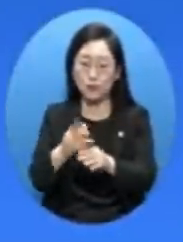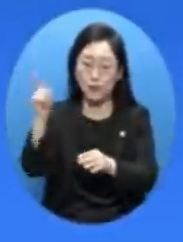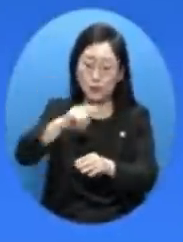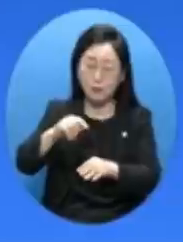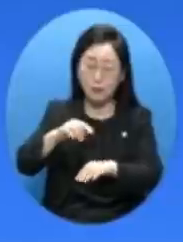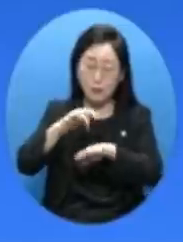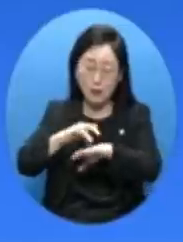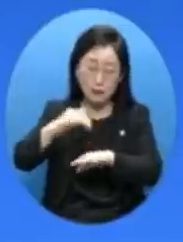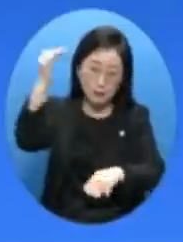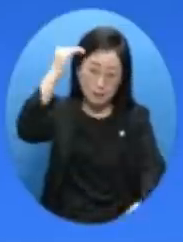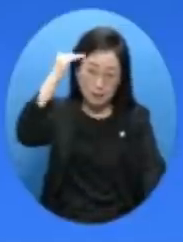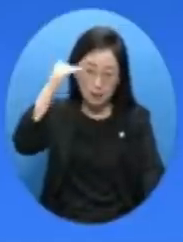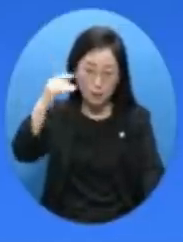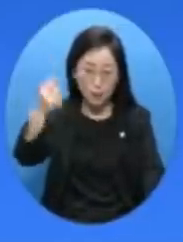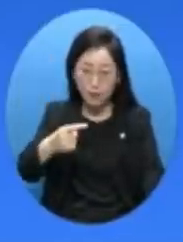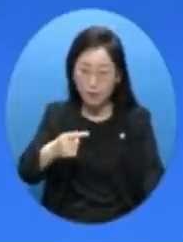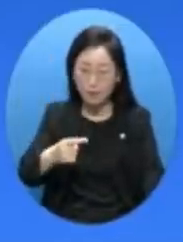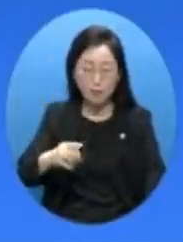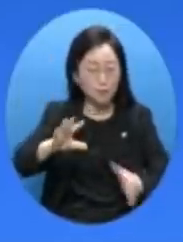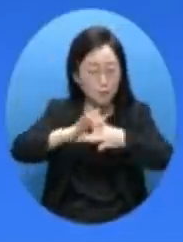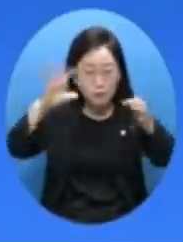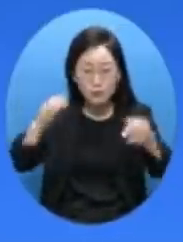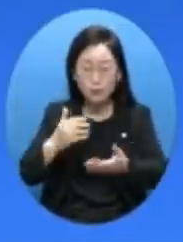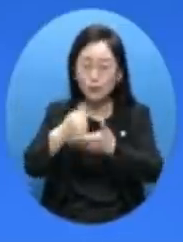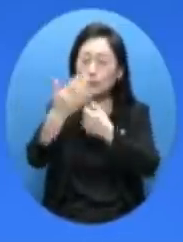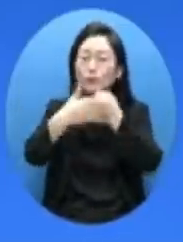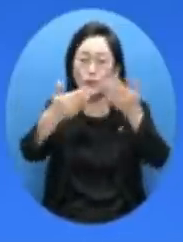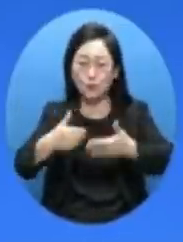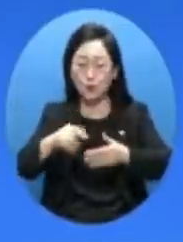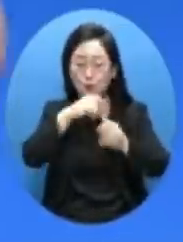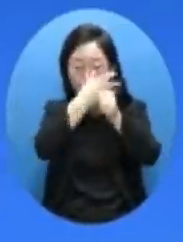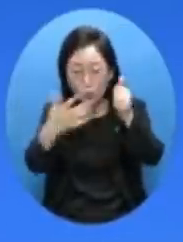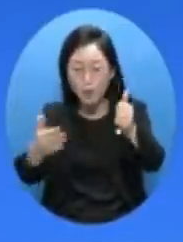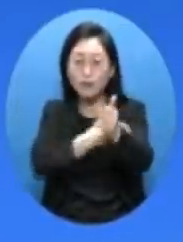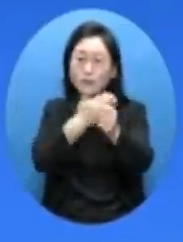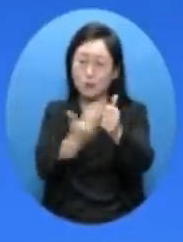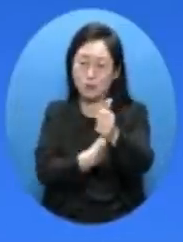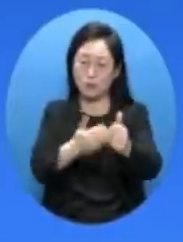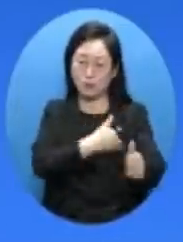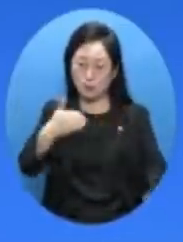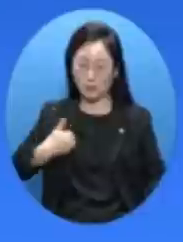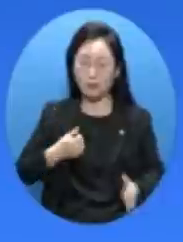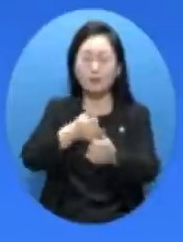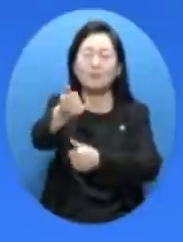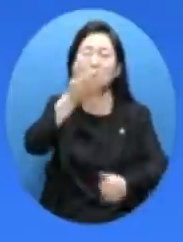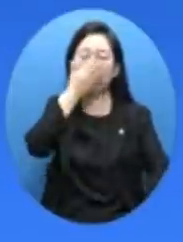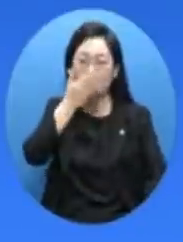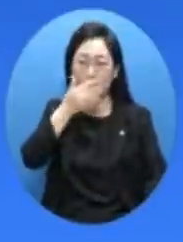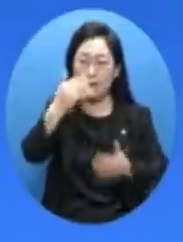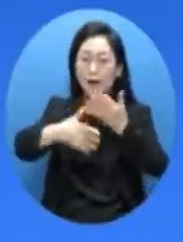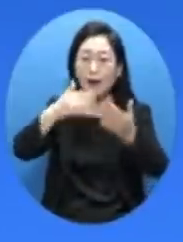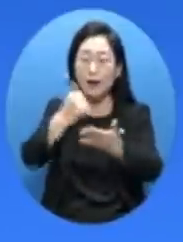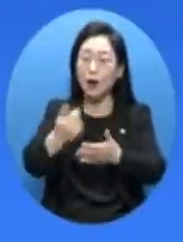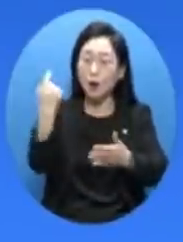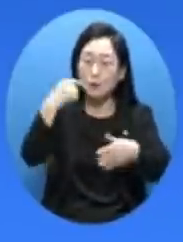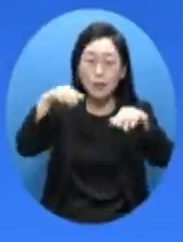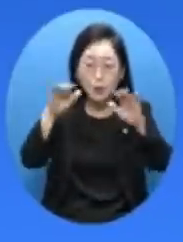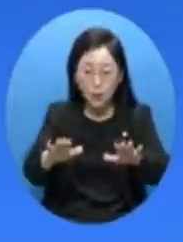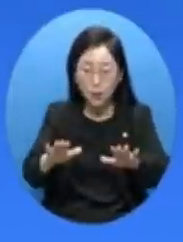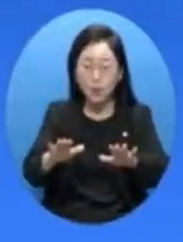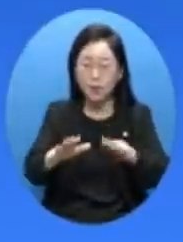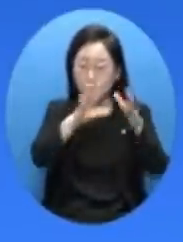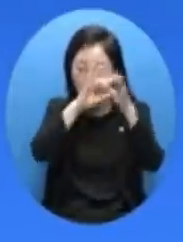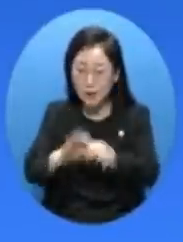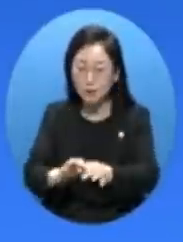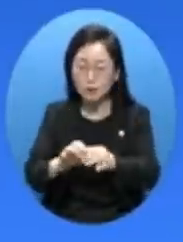권세가 우리를 공격한다고 할지라도 주님이 도우셔서 우리는 예수의 보혈의 능력으로 넉넉히 이겨야 될 것입니다. 하나님께서 어제도 도우시고 오늘도